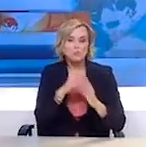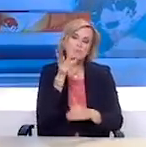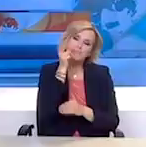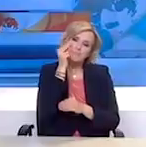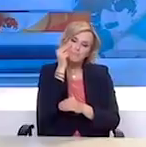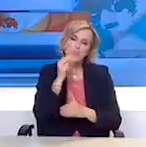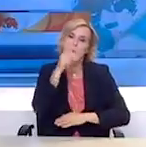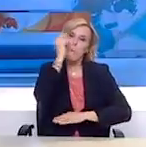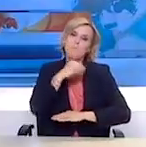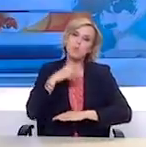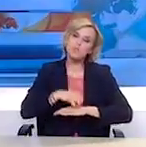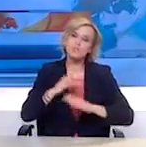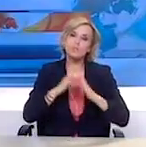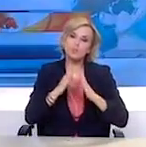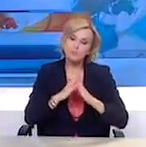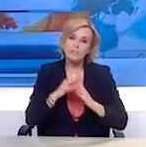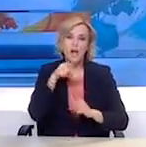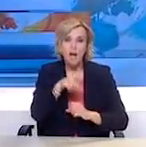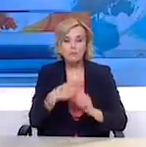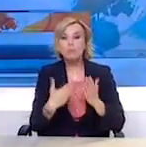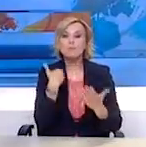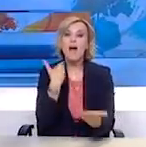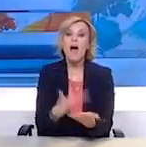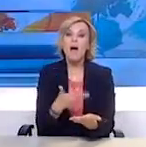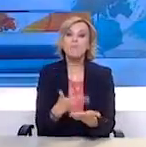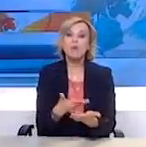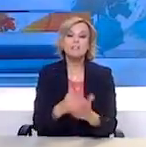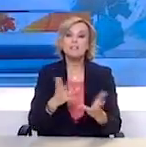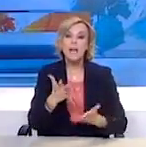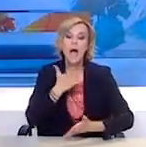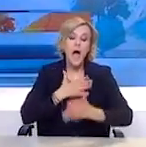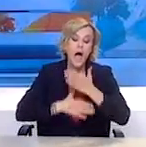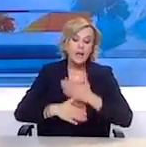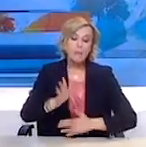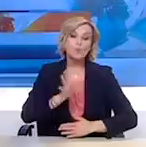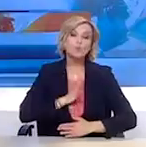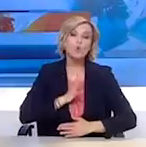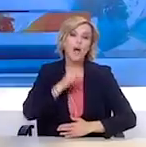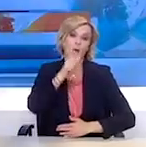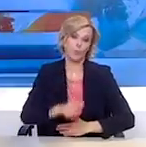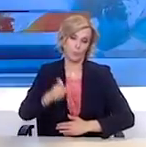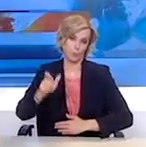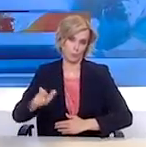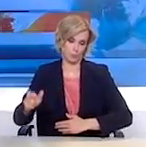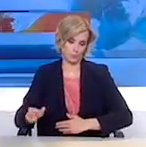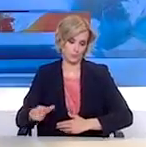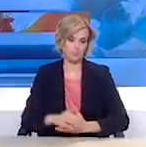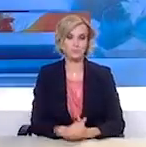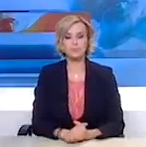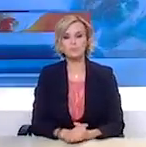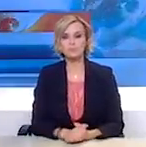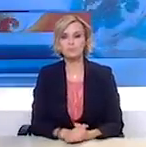από το σπίτι, αποδεικνύοντας έμπρακτα την αγάπη μας για όλους τους συνανθρώπους μας. Στο σημείο αυτό θα ήθελα επίσης να σας